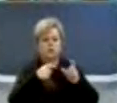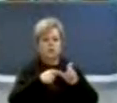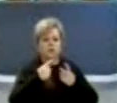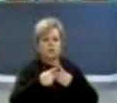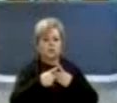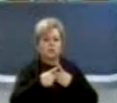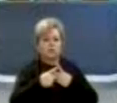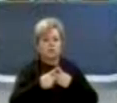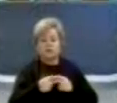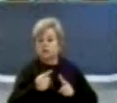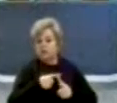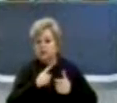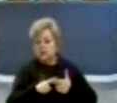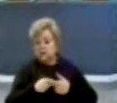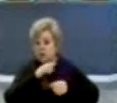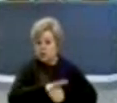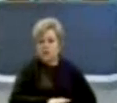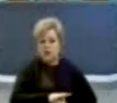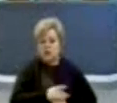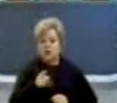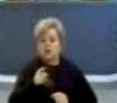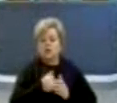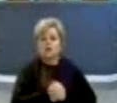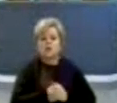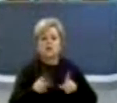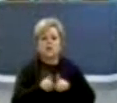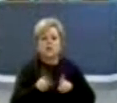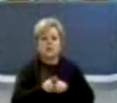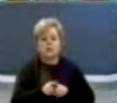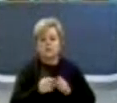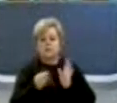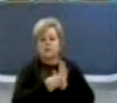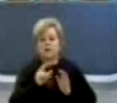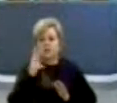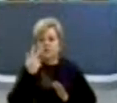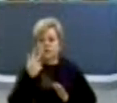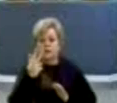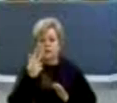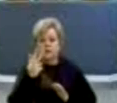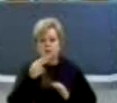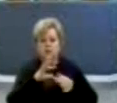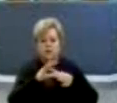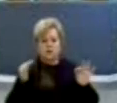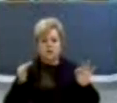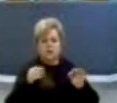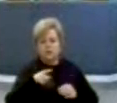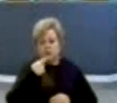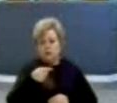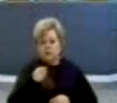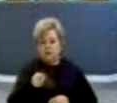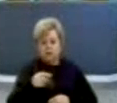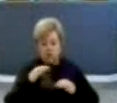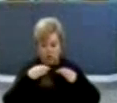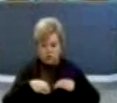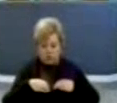Kosovës. Dhe nëse është, a nuk është shkelje e kësaj barazie, pika 13 e marrëveshjes në tekstin që e kam përpara, e cila thotë që